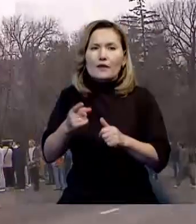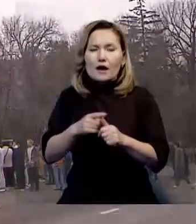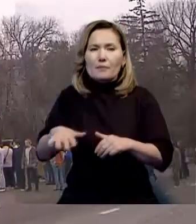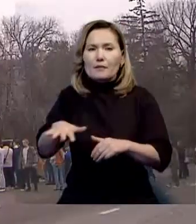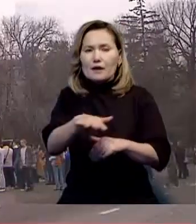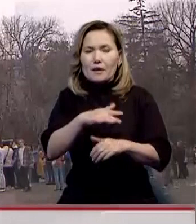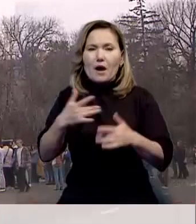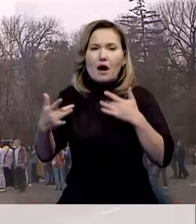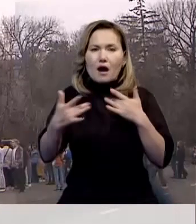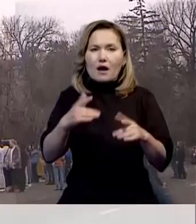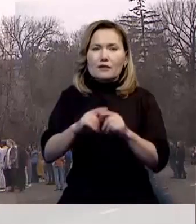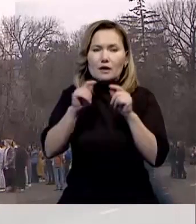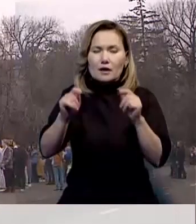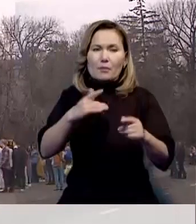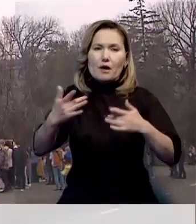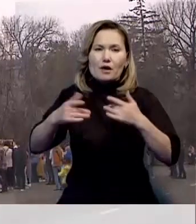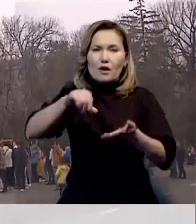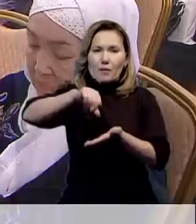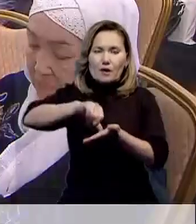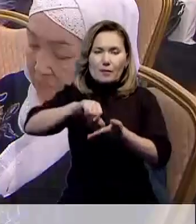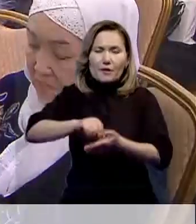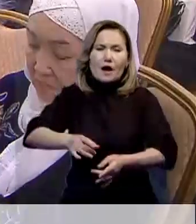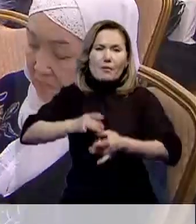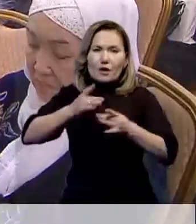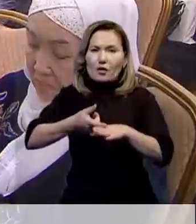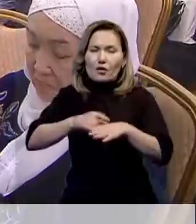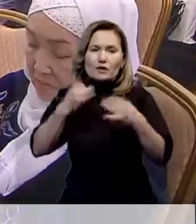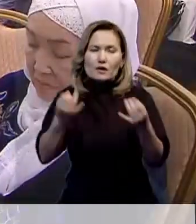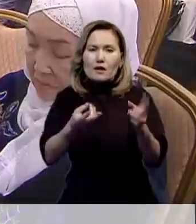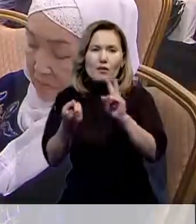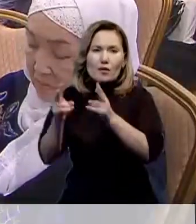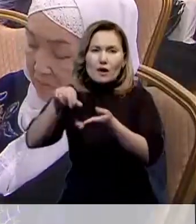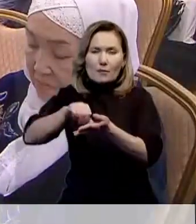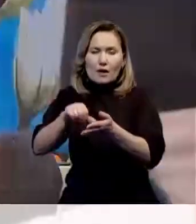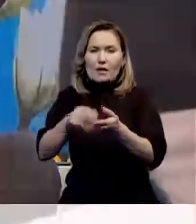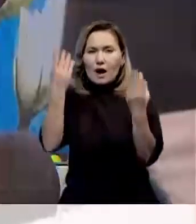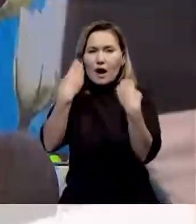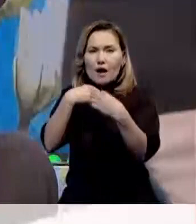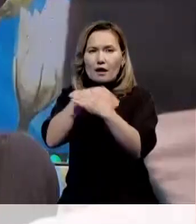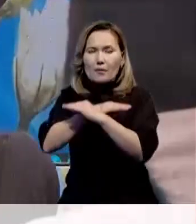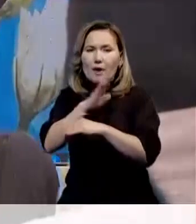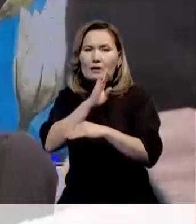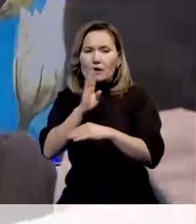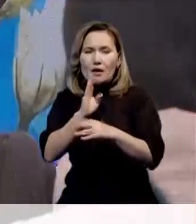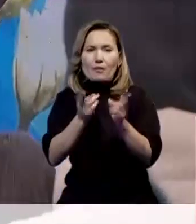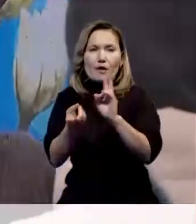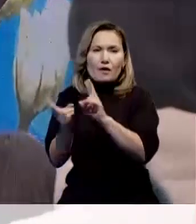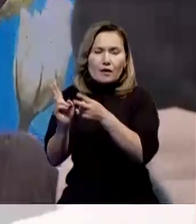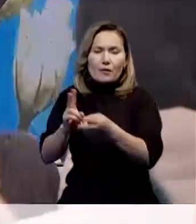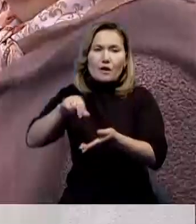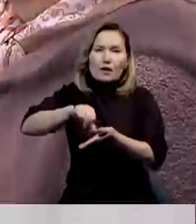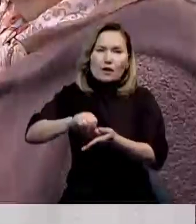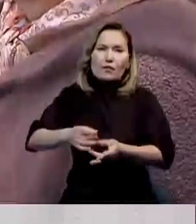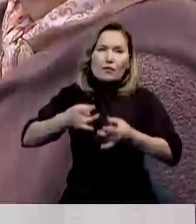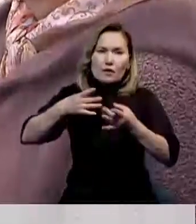алдында концерт өтіп, белгілі өнер жұлдыздары мерекенің шырайын ашса, ақ кимешек киген аналарымыз би билеп, салтанаттың көрігін